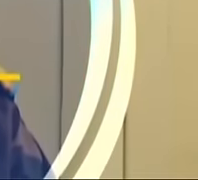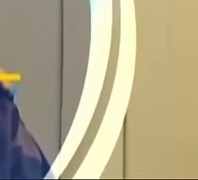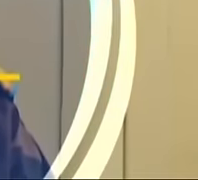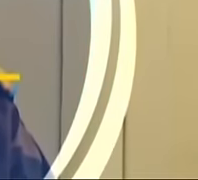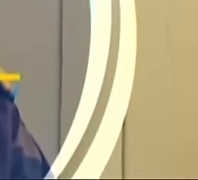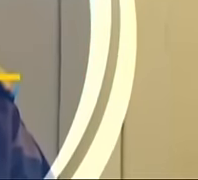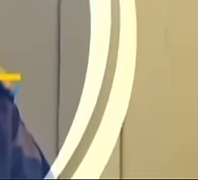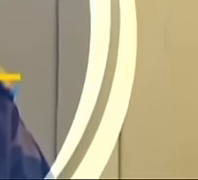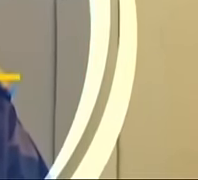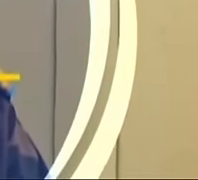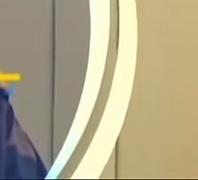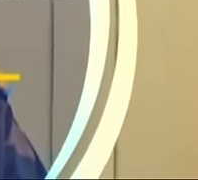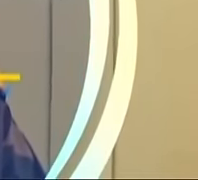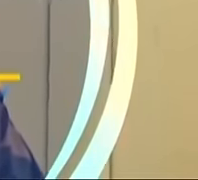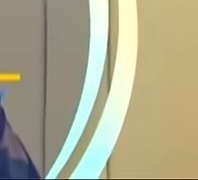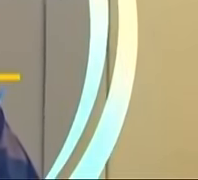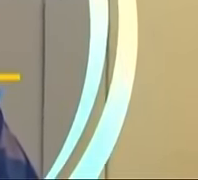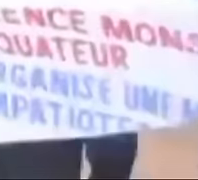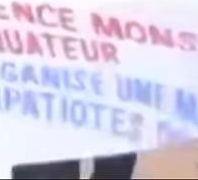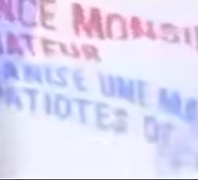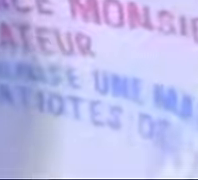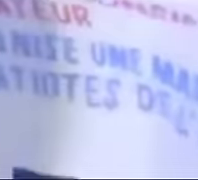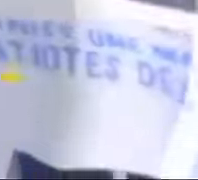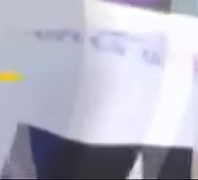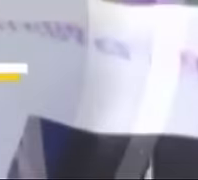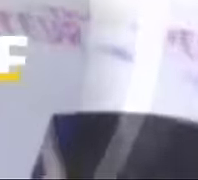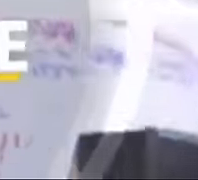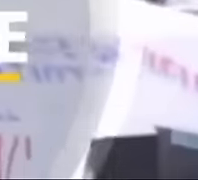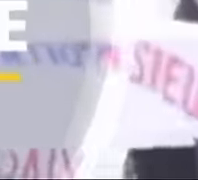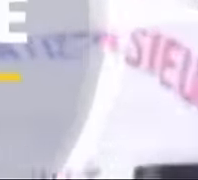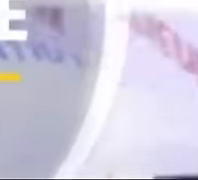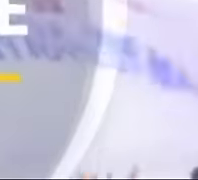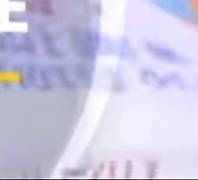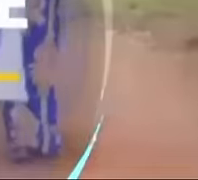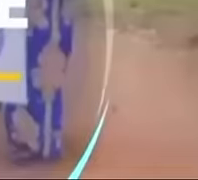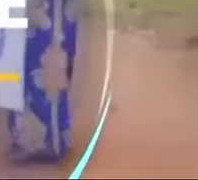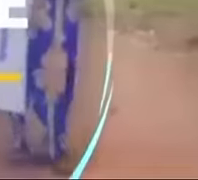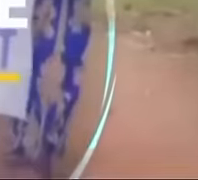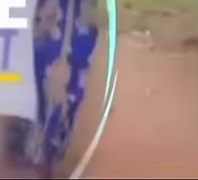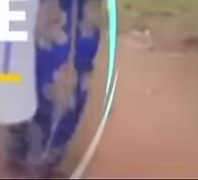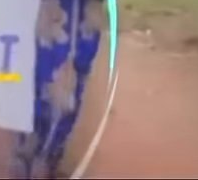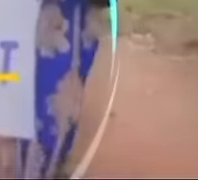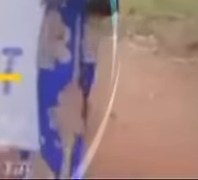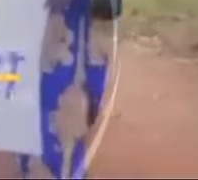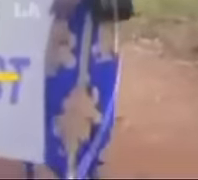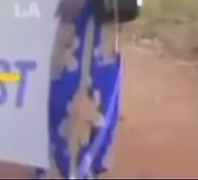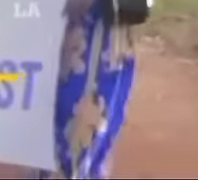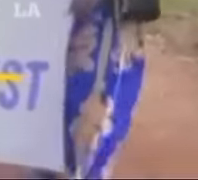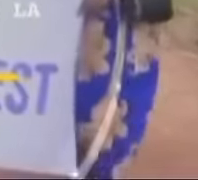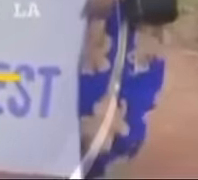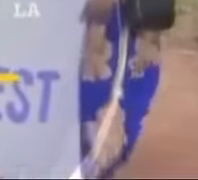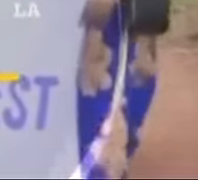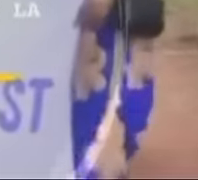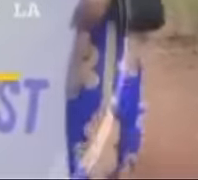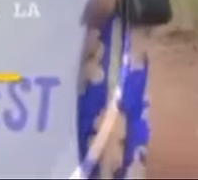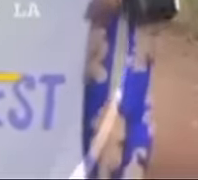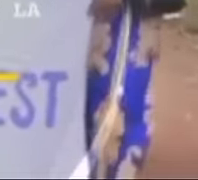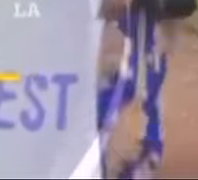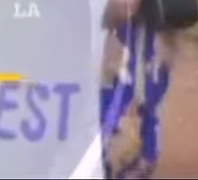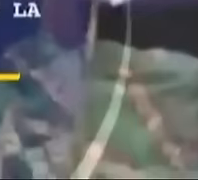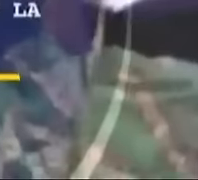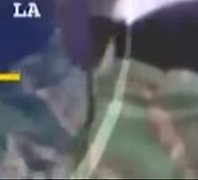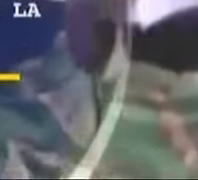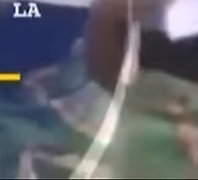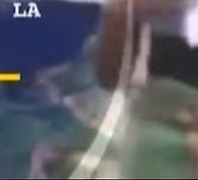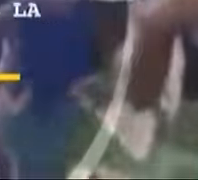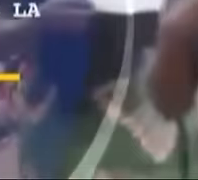porte-parole des FARDC. Elles, ce sont les femmes de la province, de toutes les provinces de la